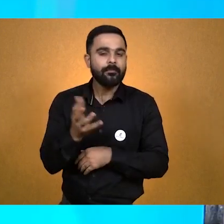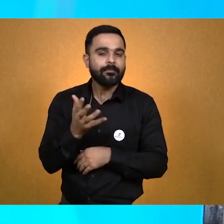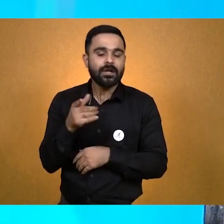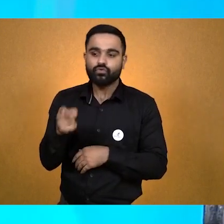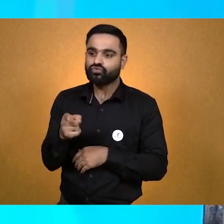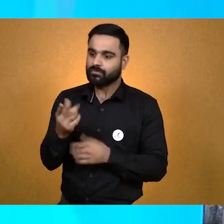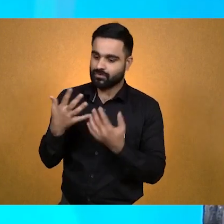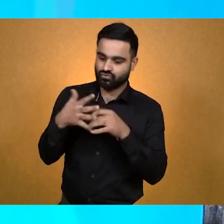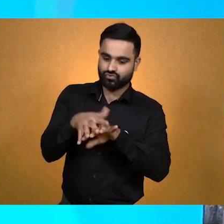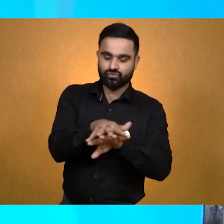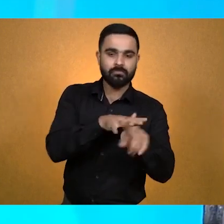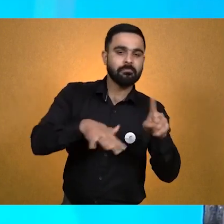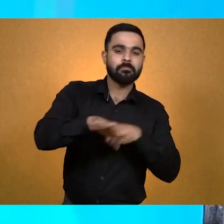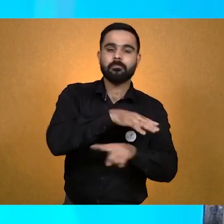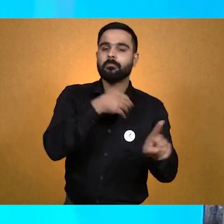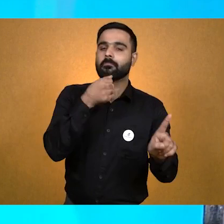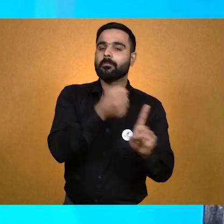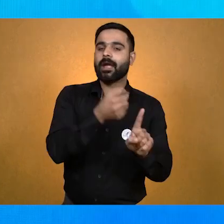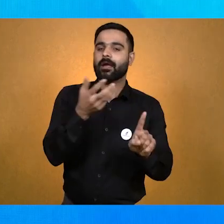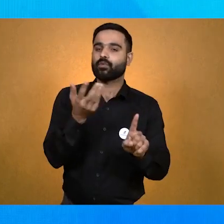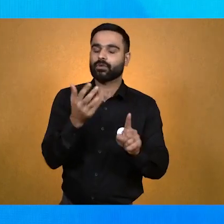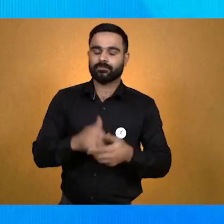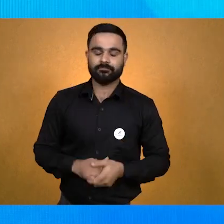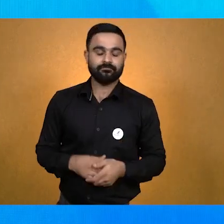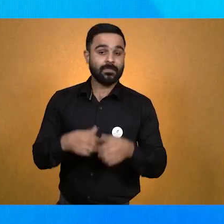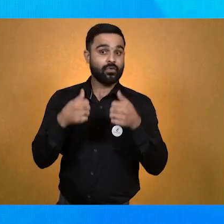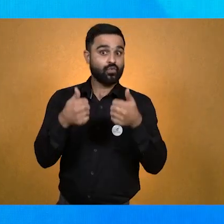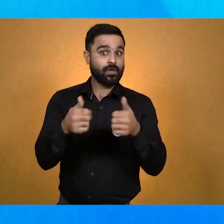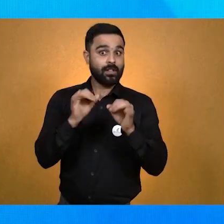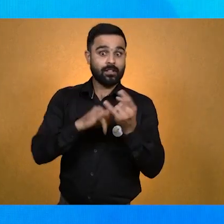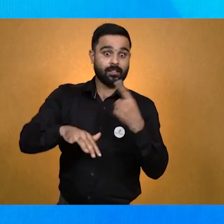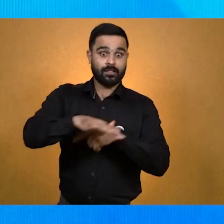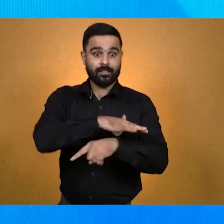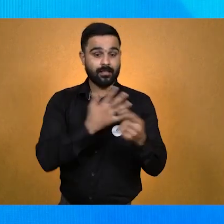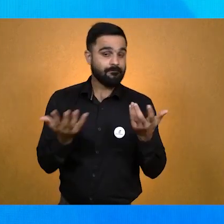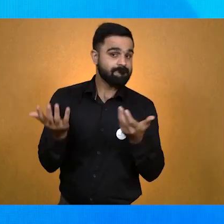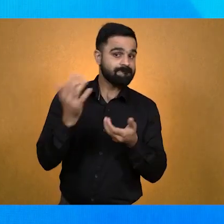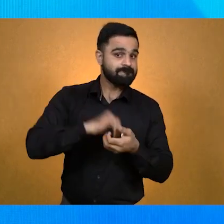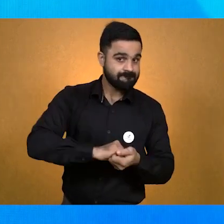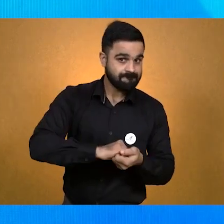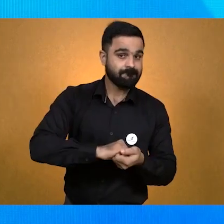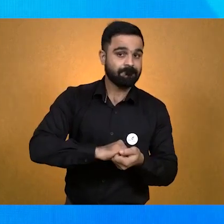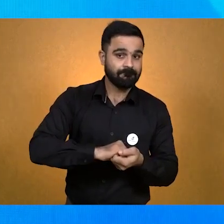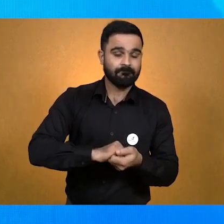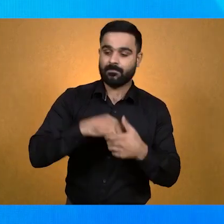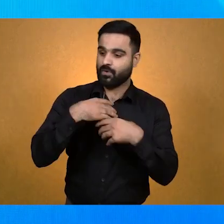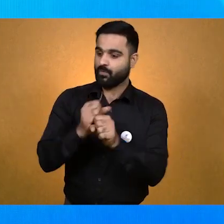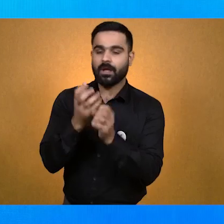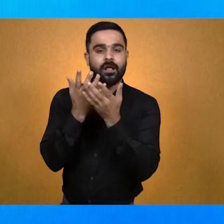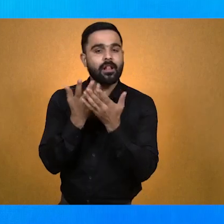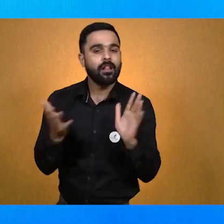और इसका समाज पर क्या प्रभाव हो सकता है? I think the best way to socially integrate and make